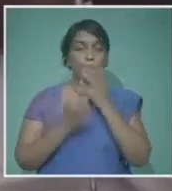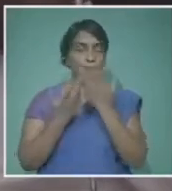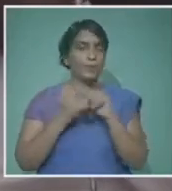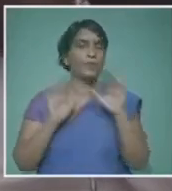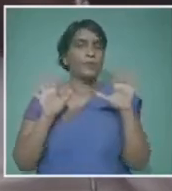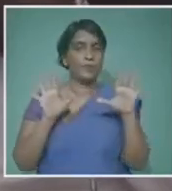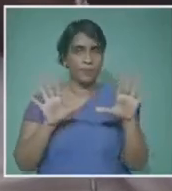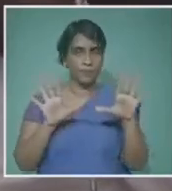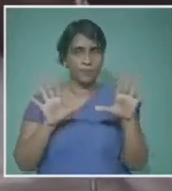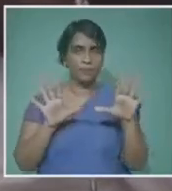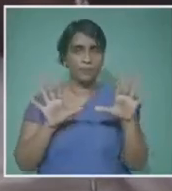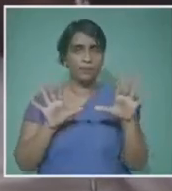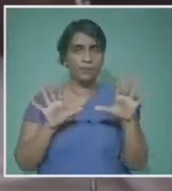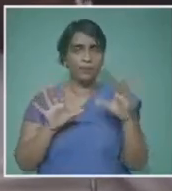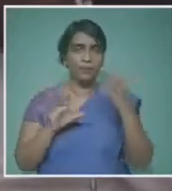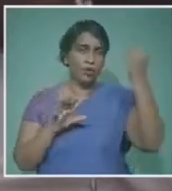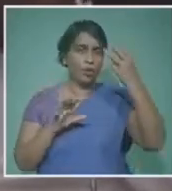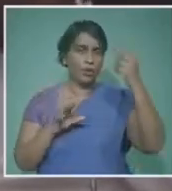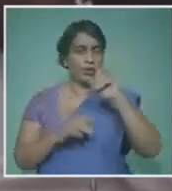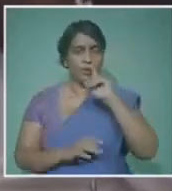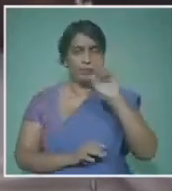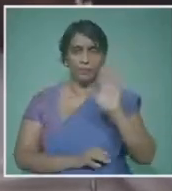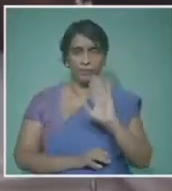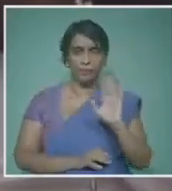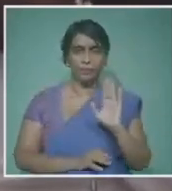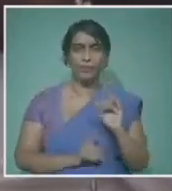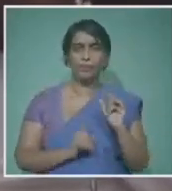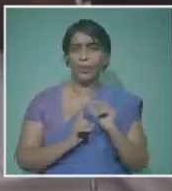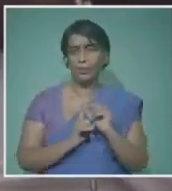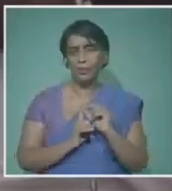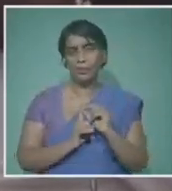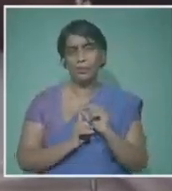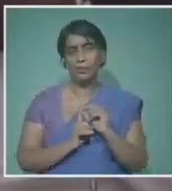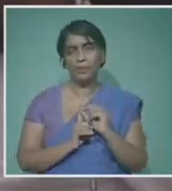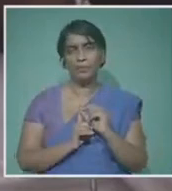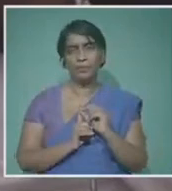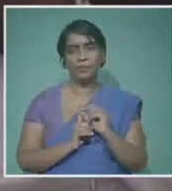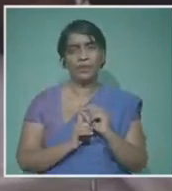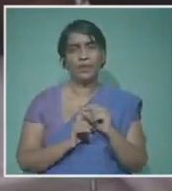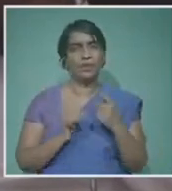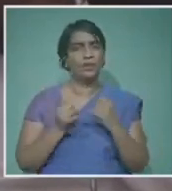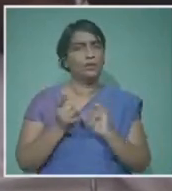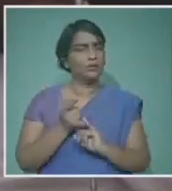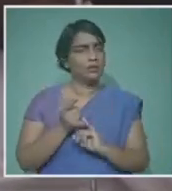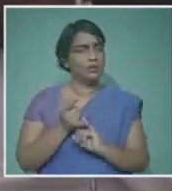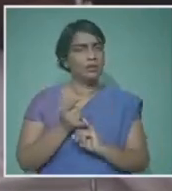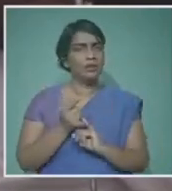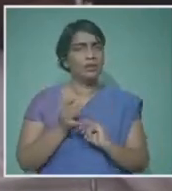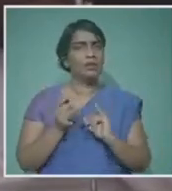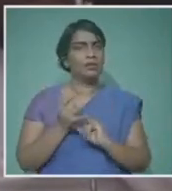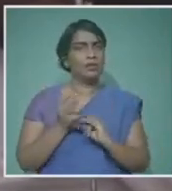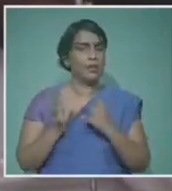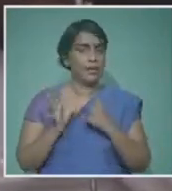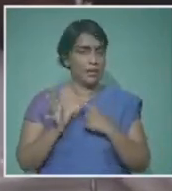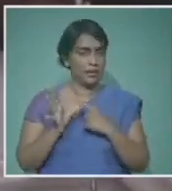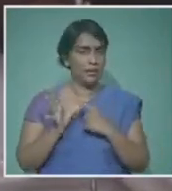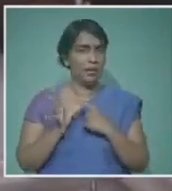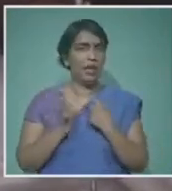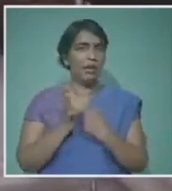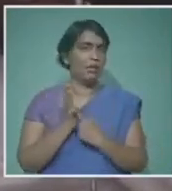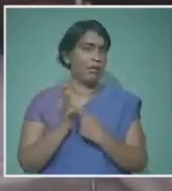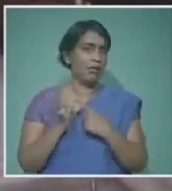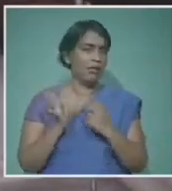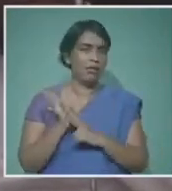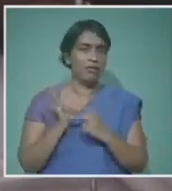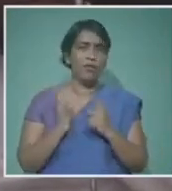ඔබතුමා කිව්වන් අංක කියන්නේ නැහැ. අද්මිනී රණවක, ඇඩ්මිරල් සරත් වීරසේකර, සමන් ඒකනායක, රවි සෙනවිරත්න, උපුල්